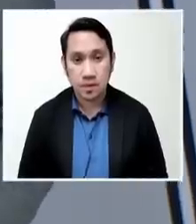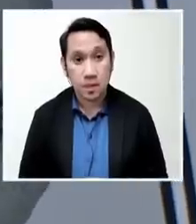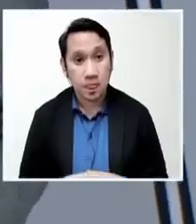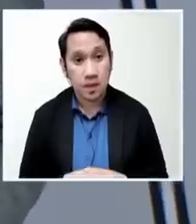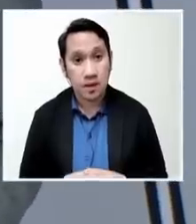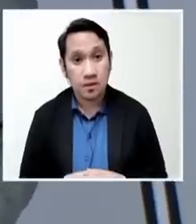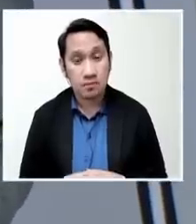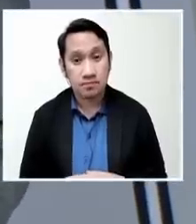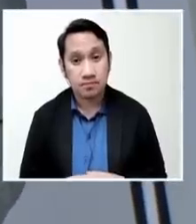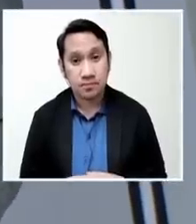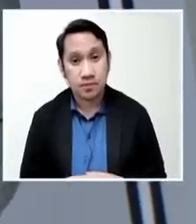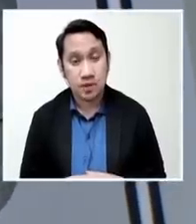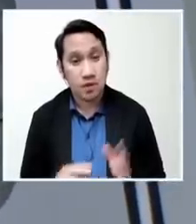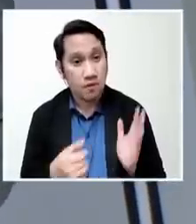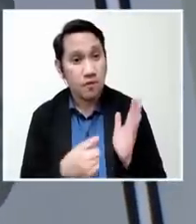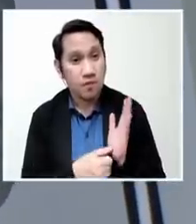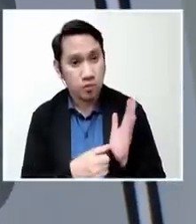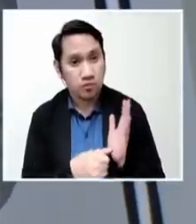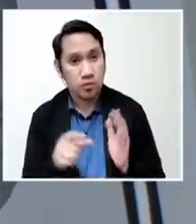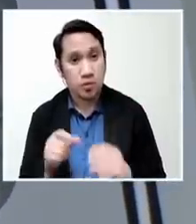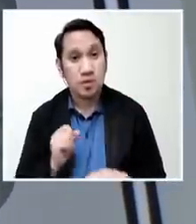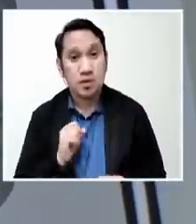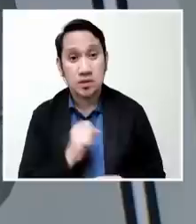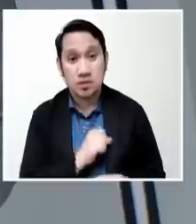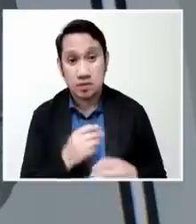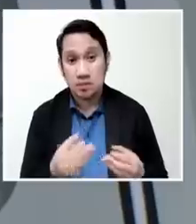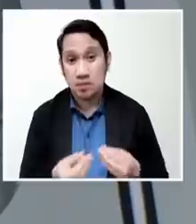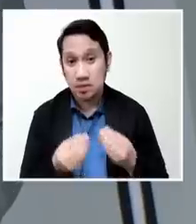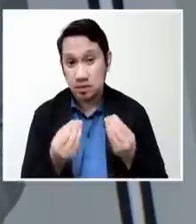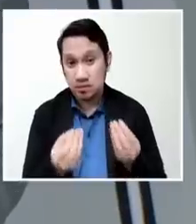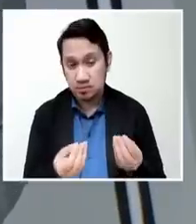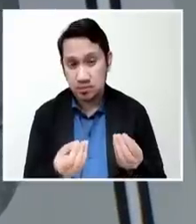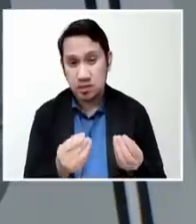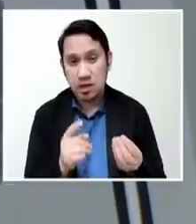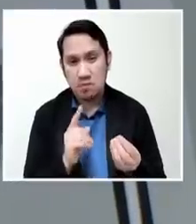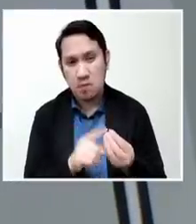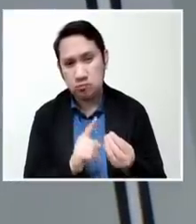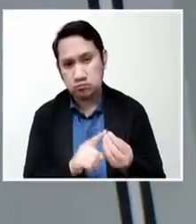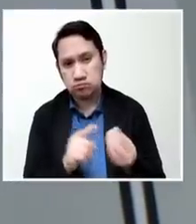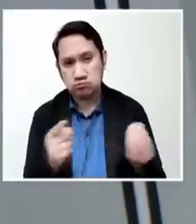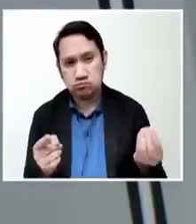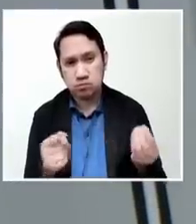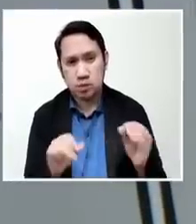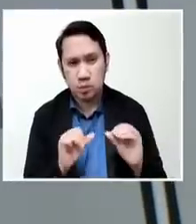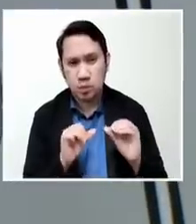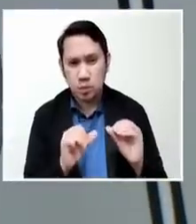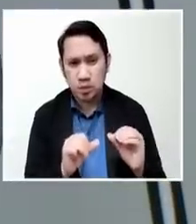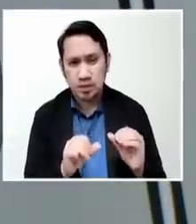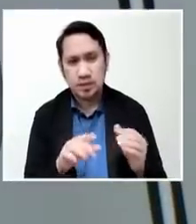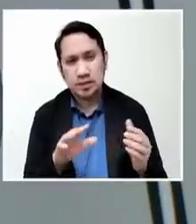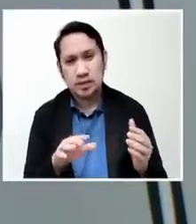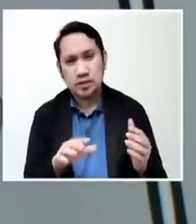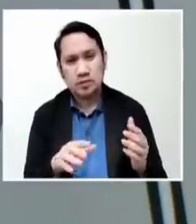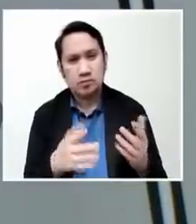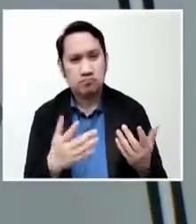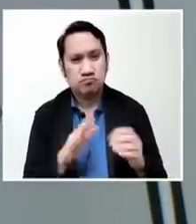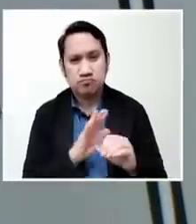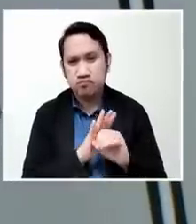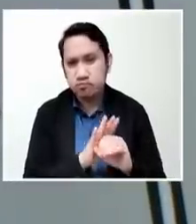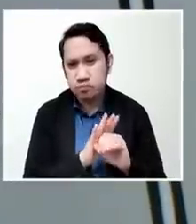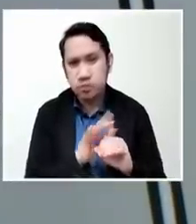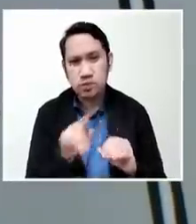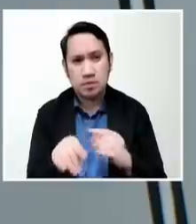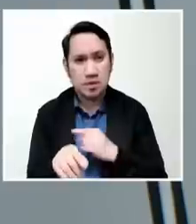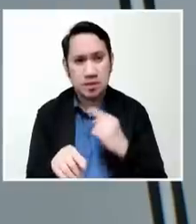Solidong boto ang binigay ng Senado sa resolusyon na kumukondena sa patuloy na panggigipit ng China sa mga mangingisdang